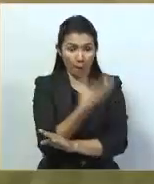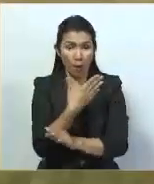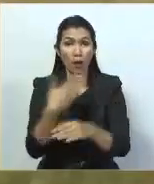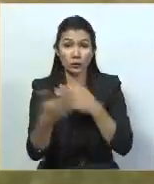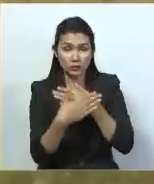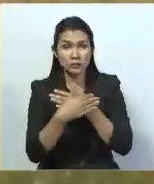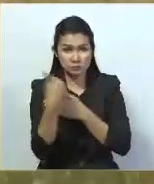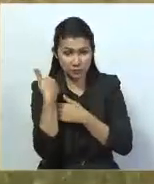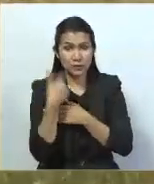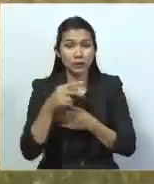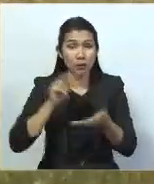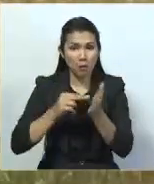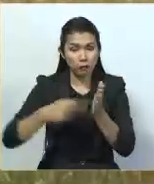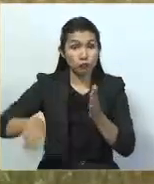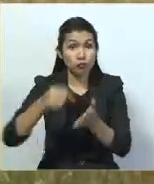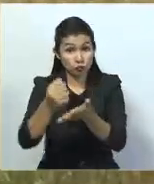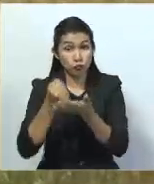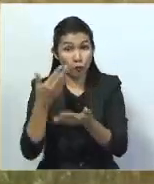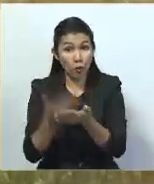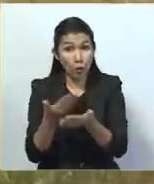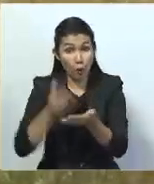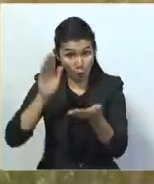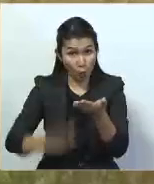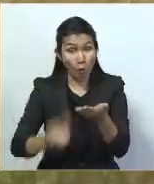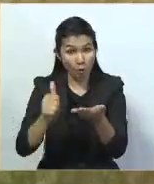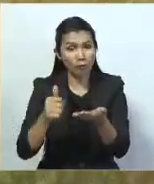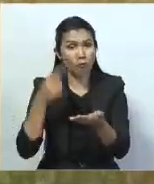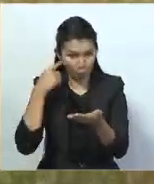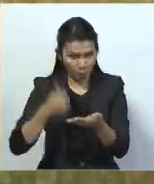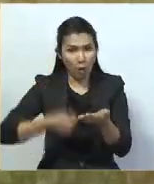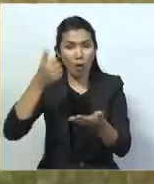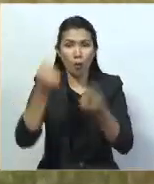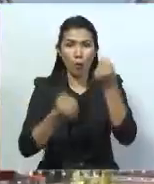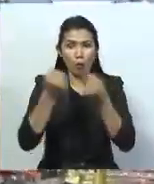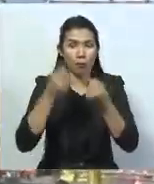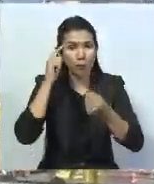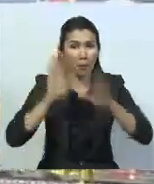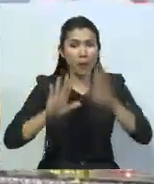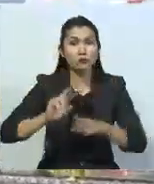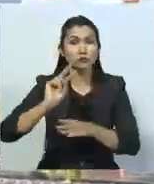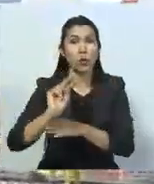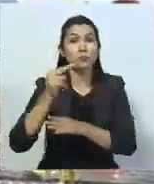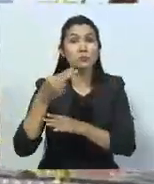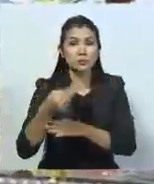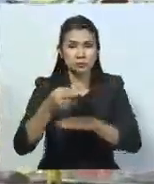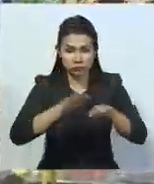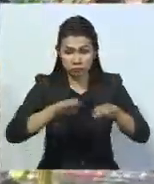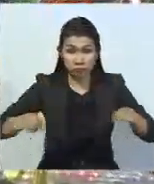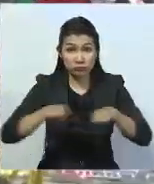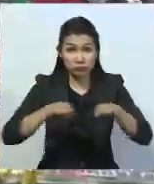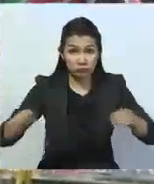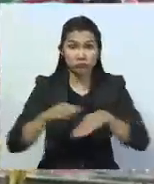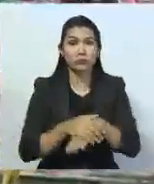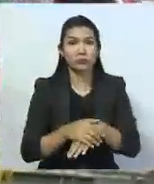ได้เท่าไหร่คะ ลดประมาณเกือบ 20,000 คัน 20,000 ค ัน นะครับ 20,000 คันนะกล